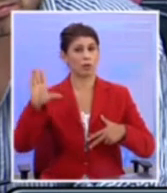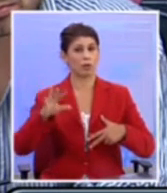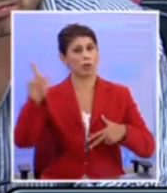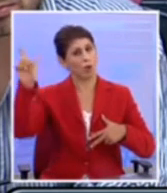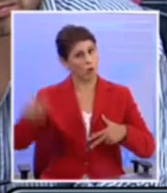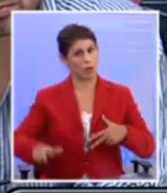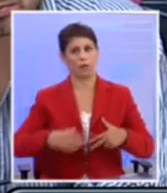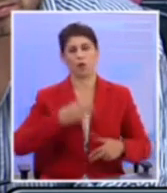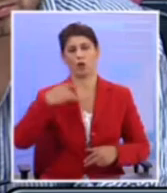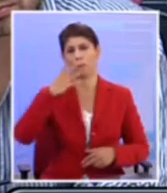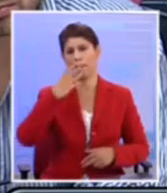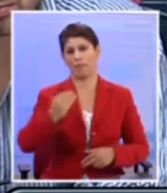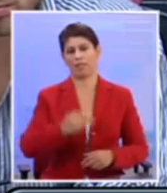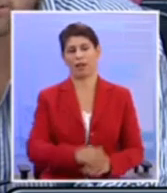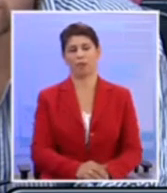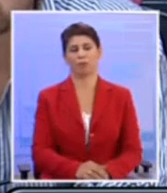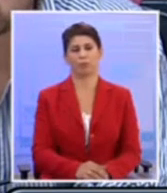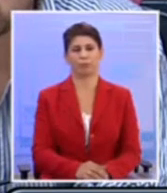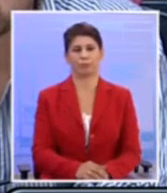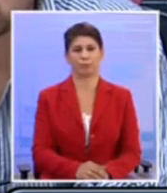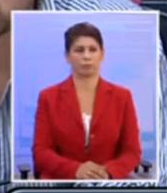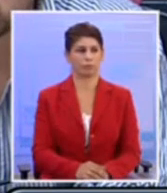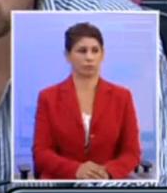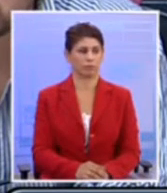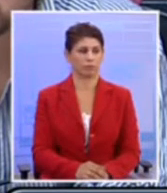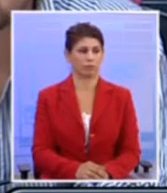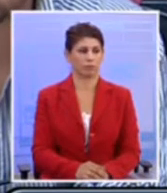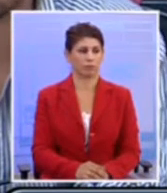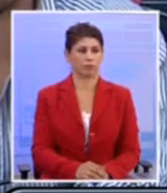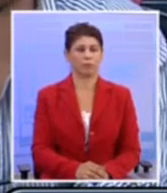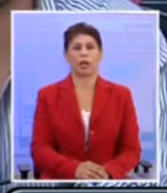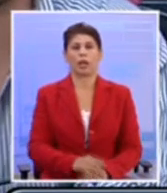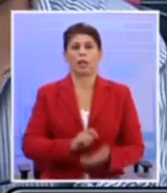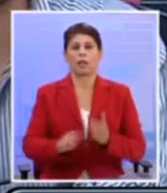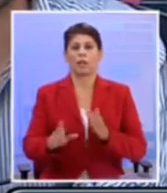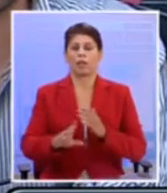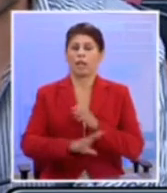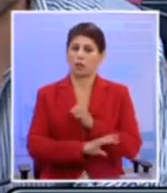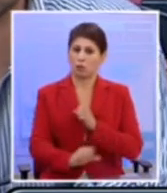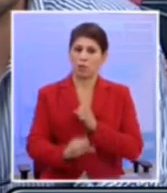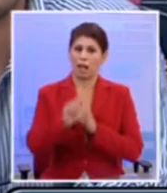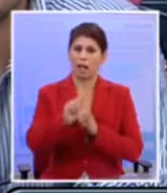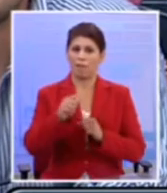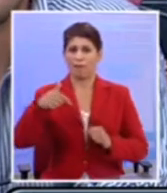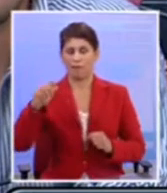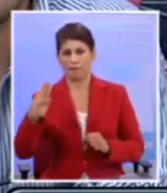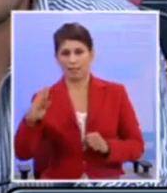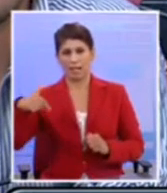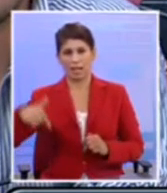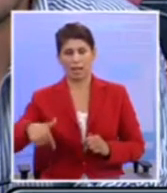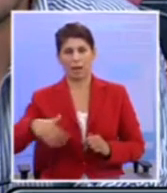ο ίδιος ο κύριος Παπανδρέου. Και στα γραφεία Γενικού Γραμματέως, Α, Β και Γ